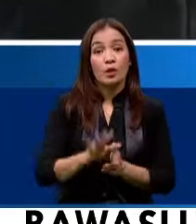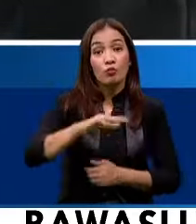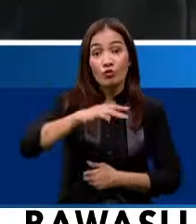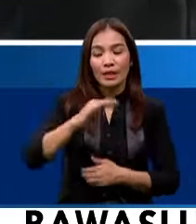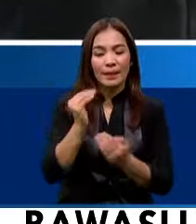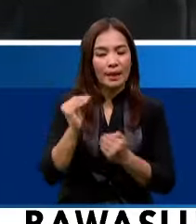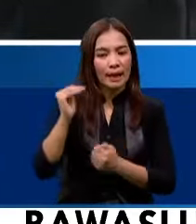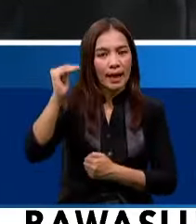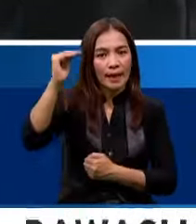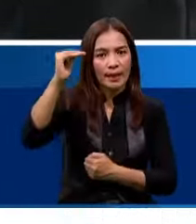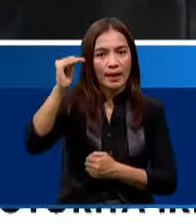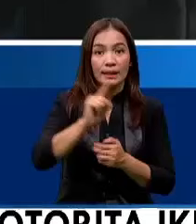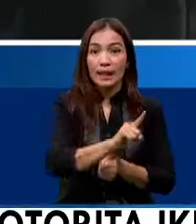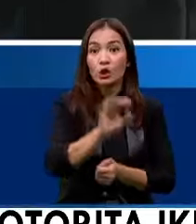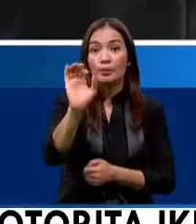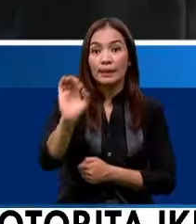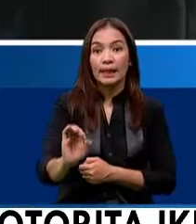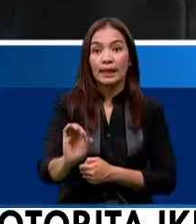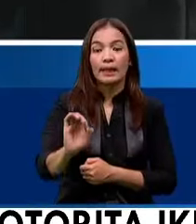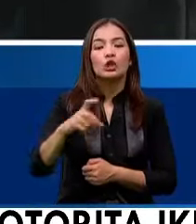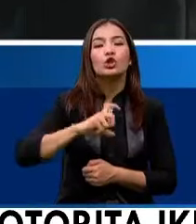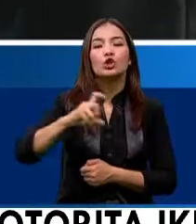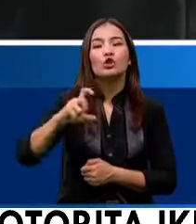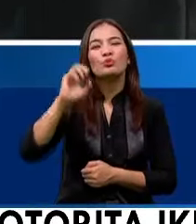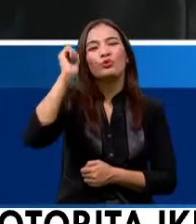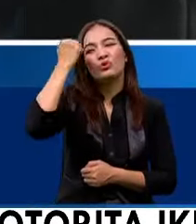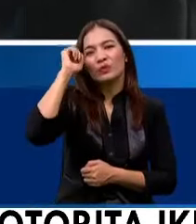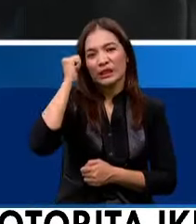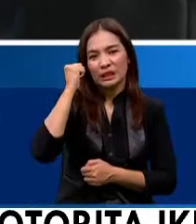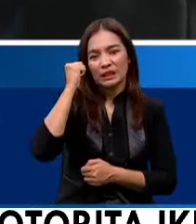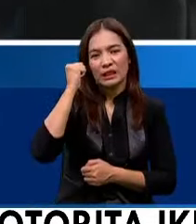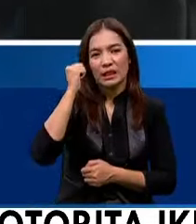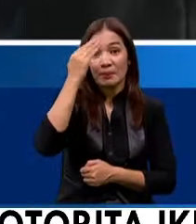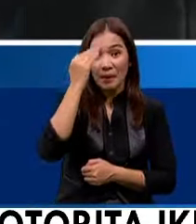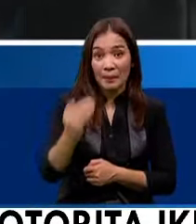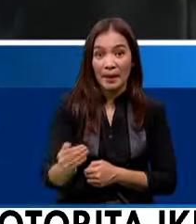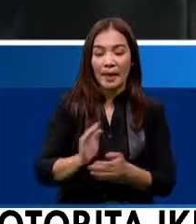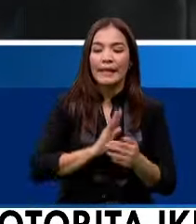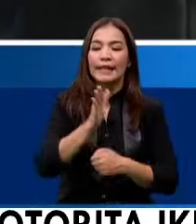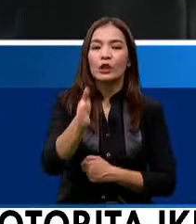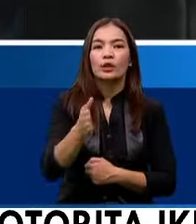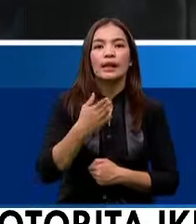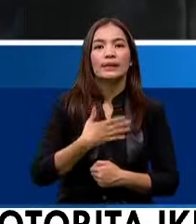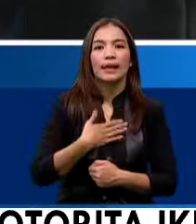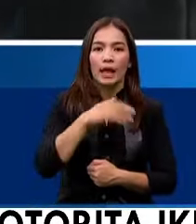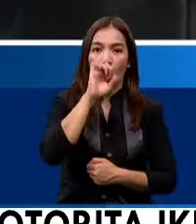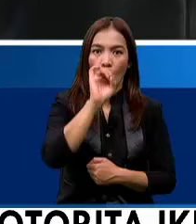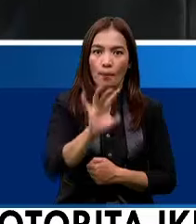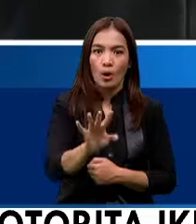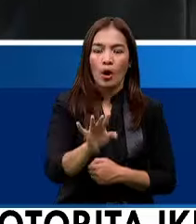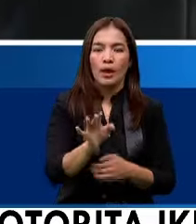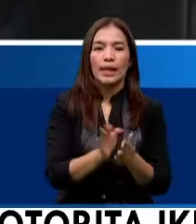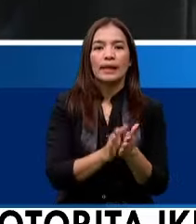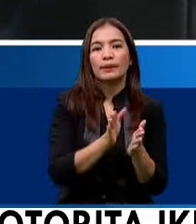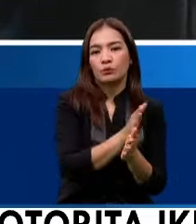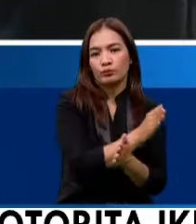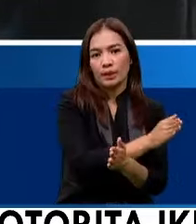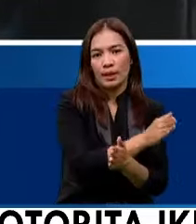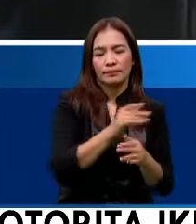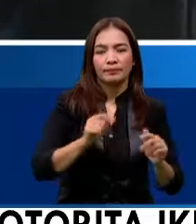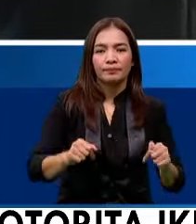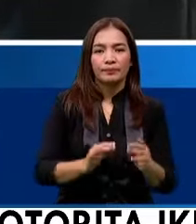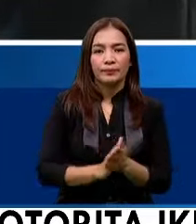eh 1% saja itu sebenarnya cukup sulit begitu ya karena butuh diikuti dengan yang saya sebut tadi tax by dan tax reform Nah